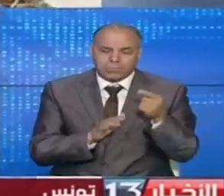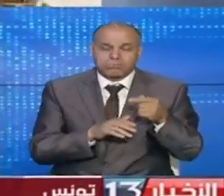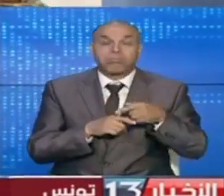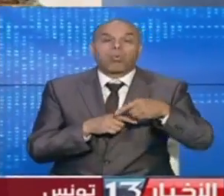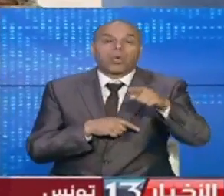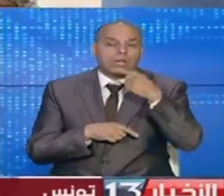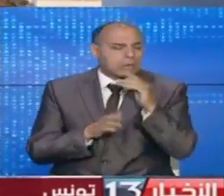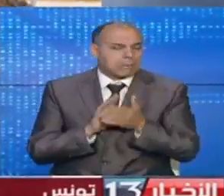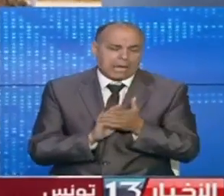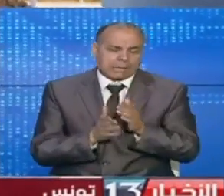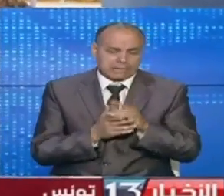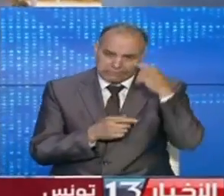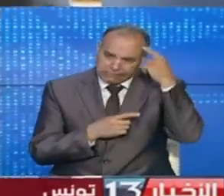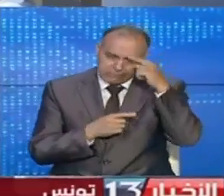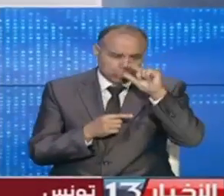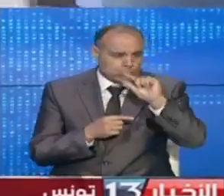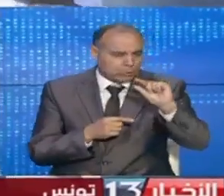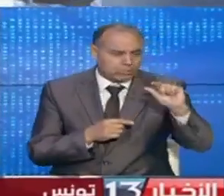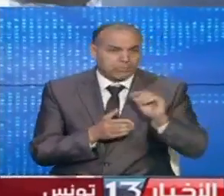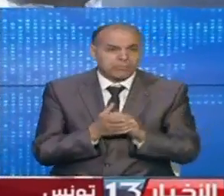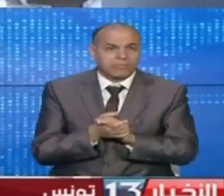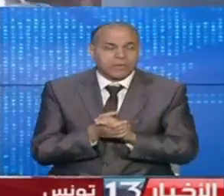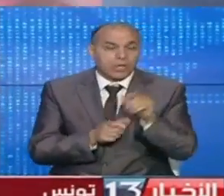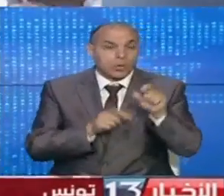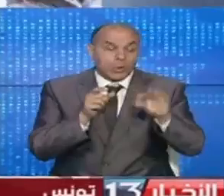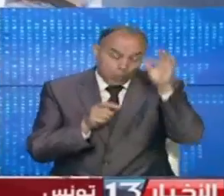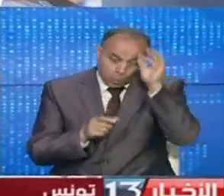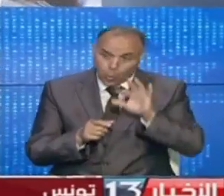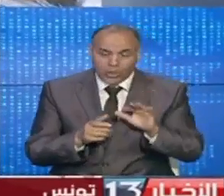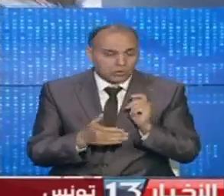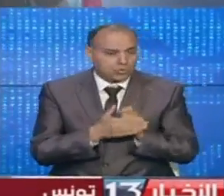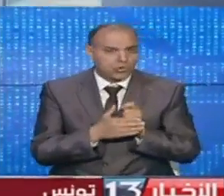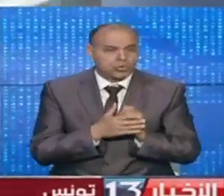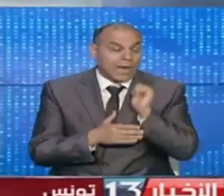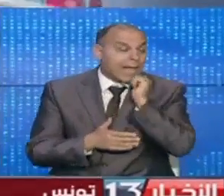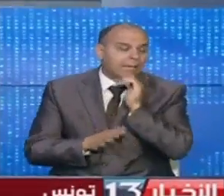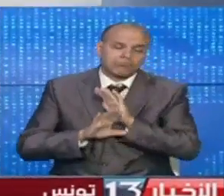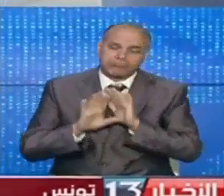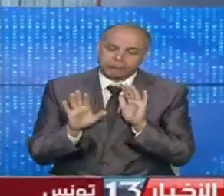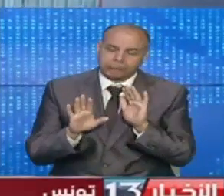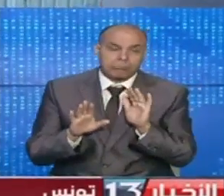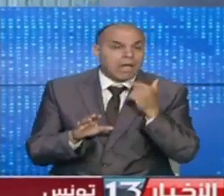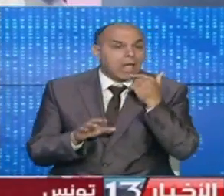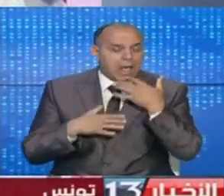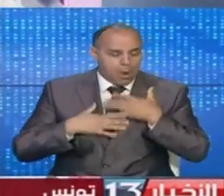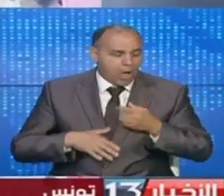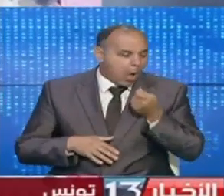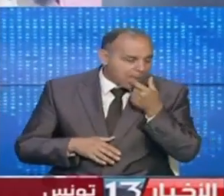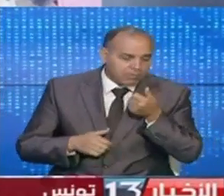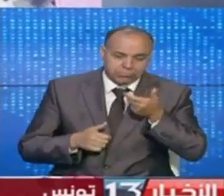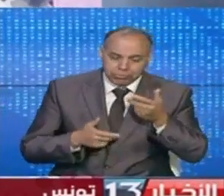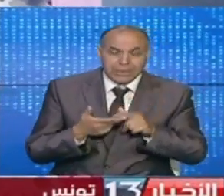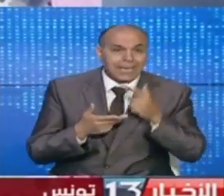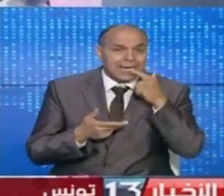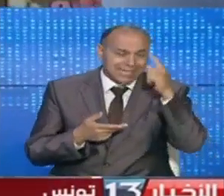هنا لهنا، توا شوية شوية. يحرص التونسيون على اقتناء مستلزمات العيد من ملابس وحلويات